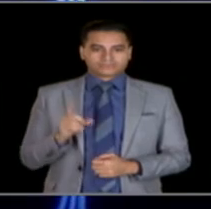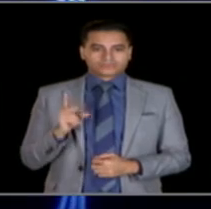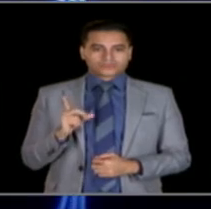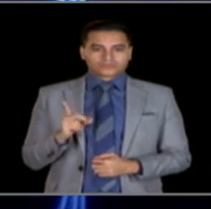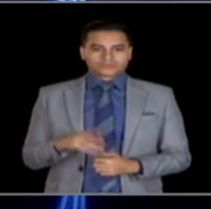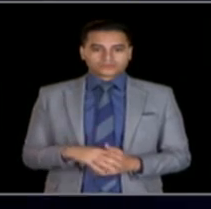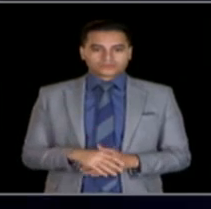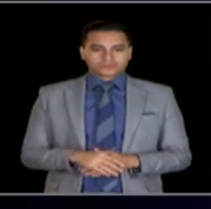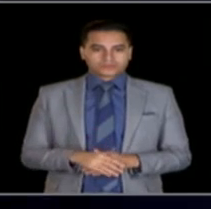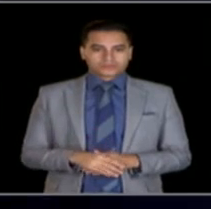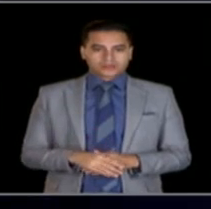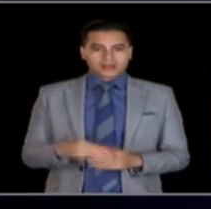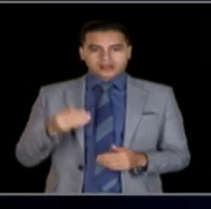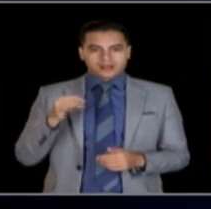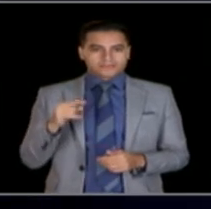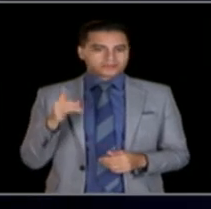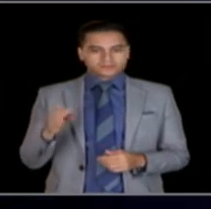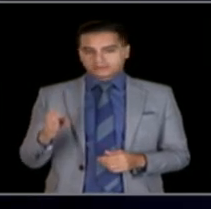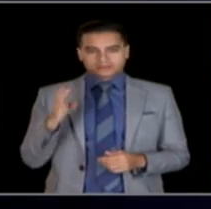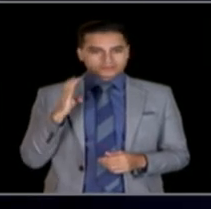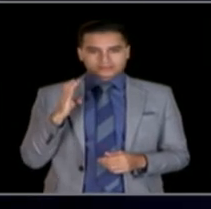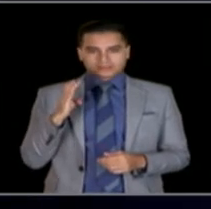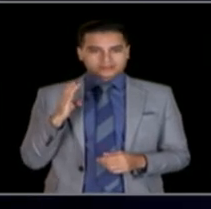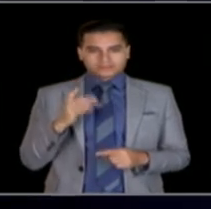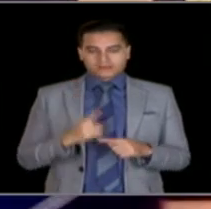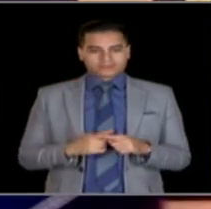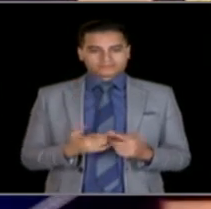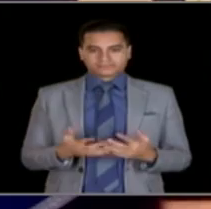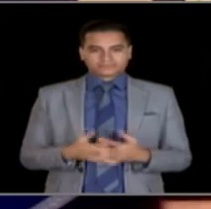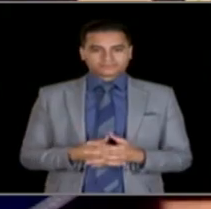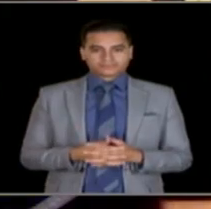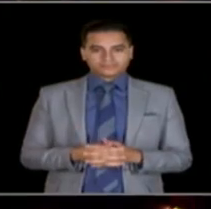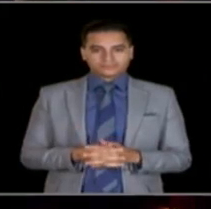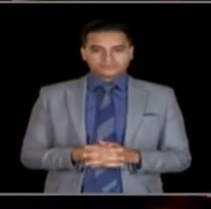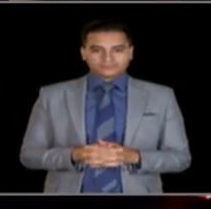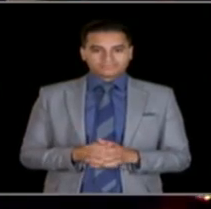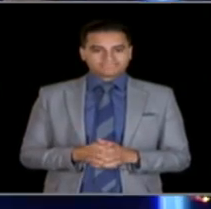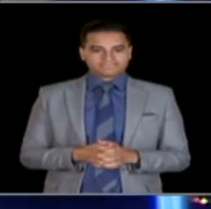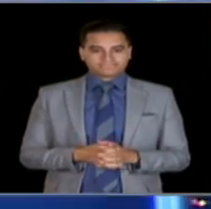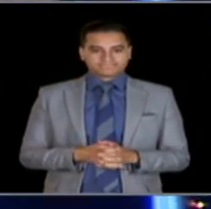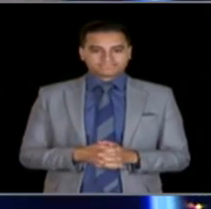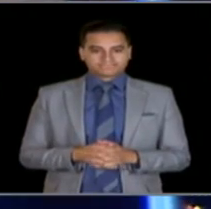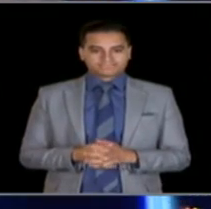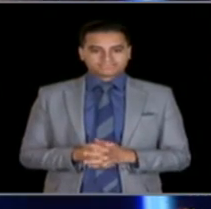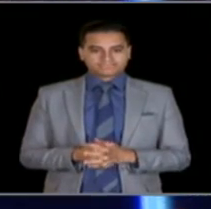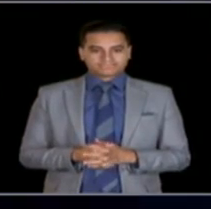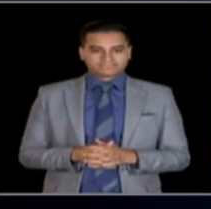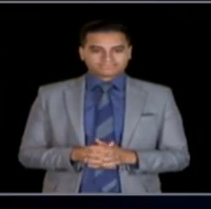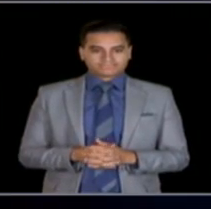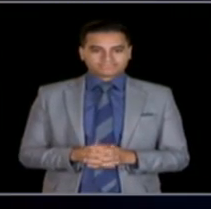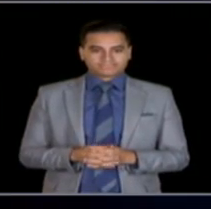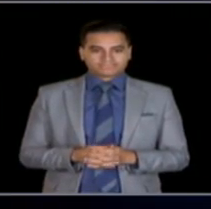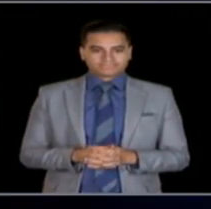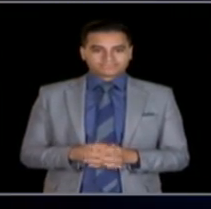21. أحمد أبو ضيف طبعاً إجابة خاطئة. 111. لا 22.